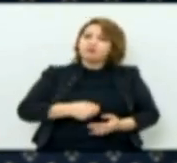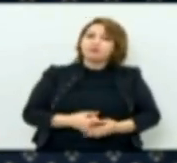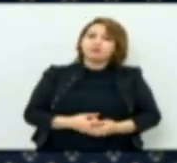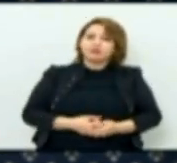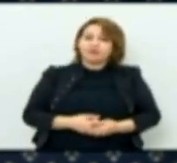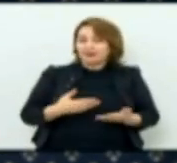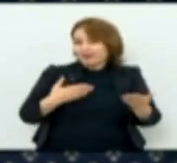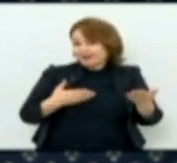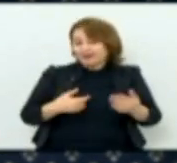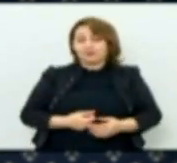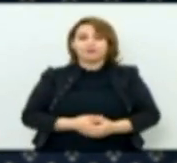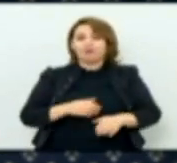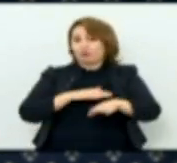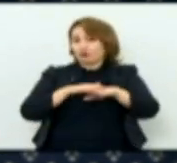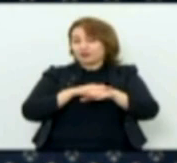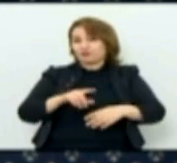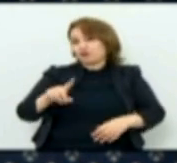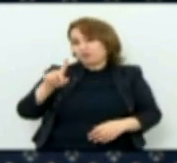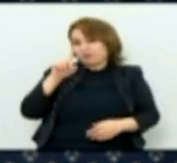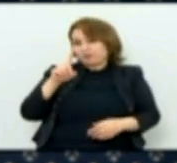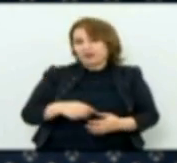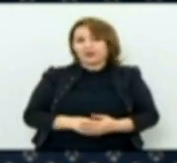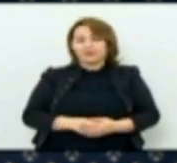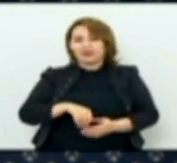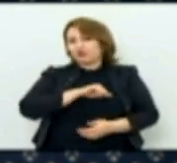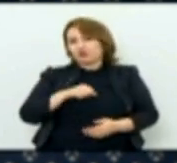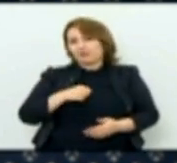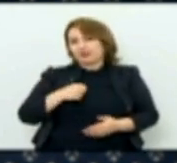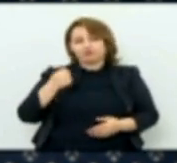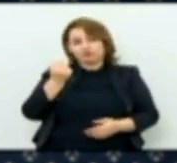لهذا السبب، ولكن لا أطعن في شرعية مطالبي.